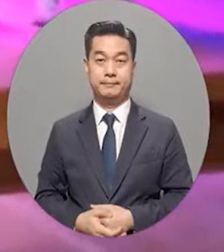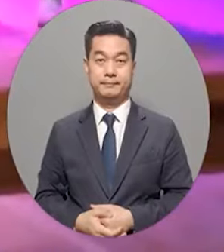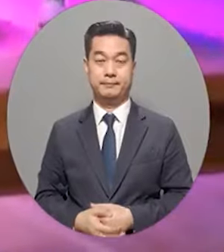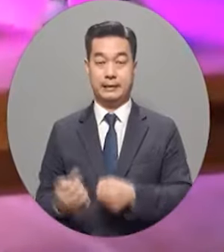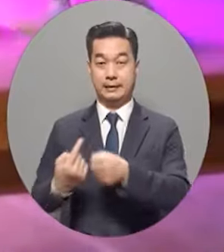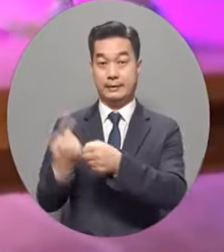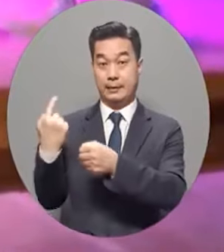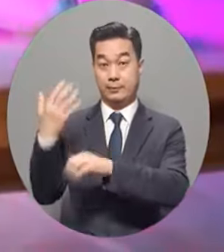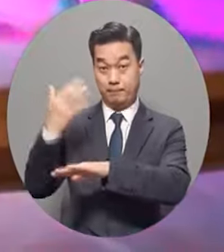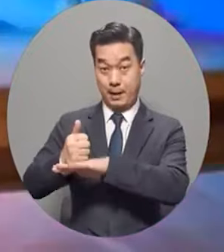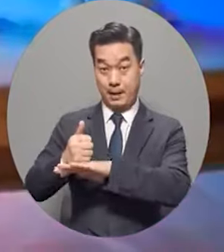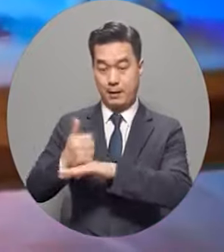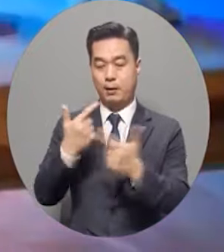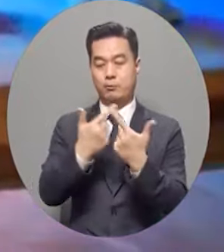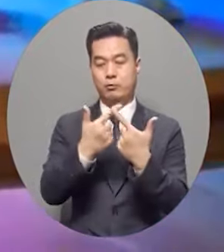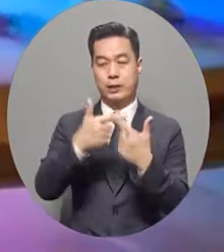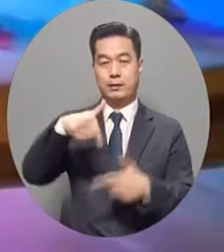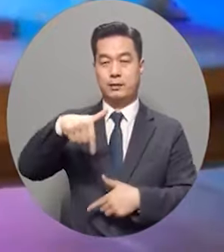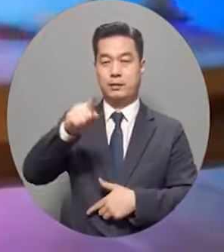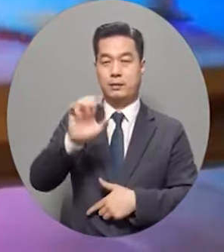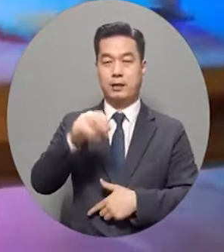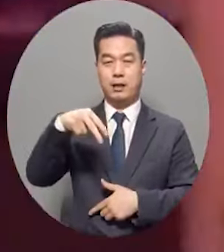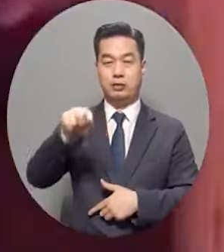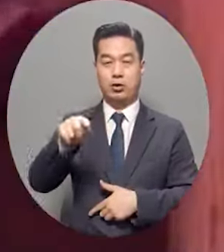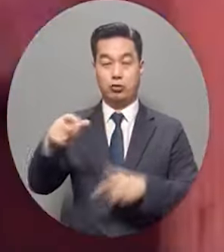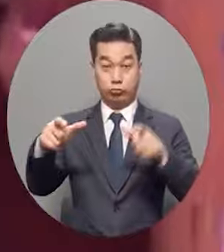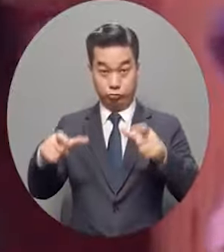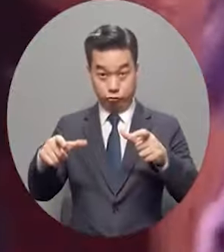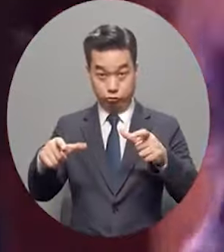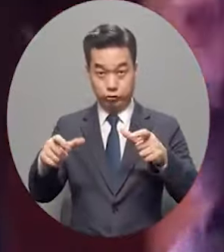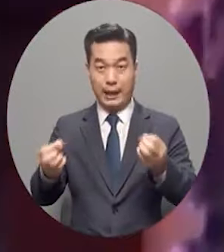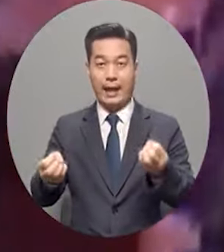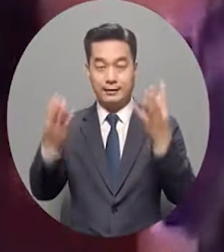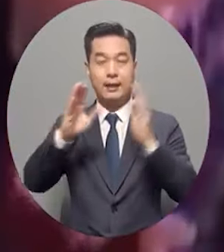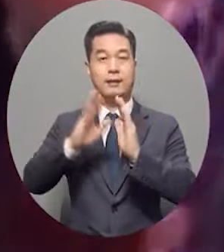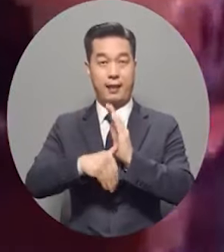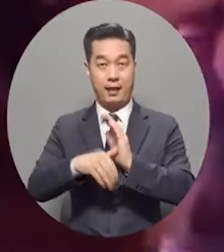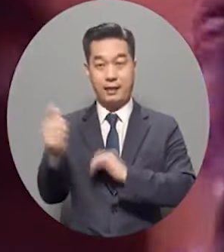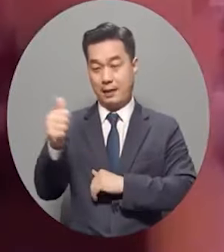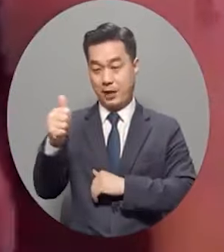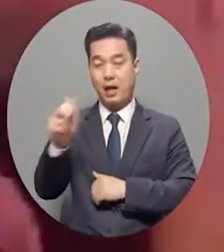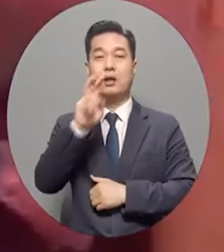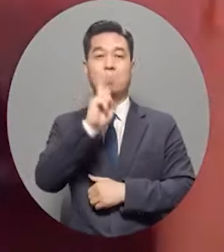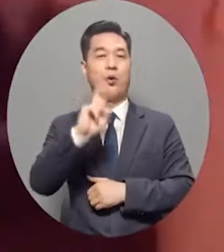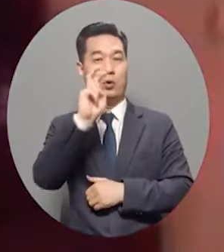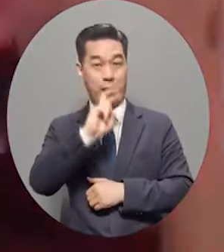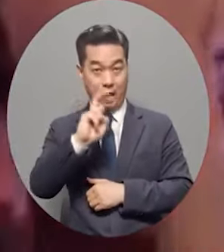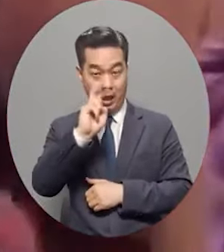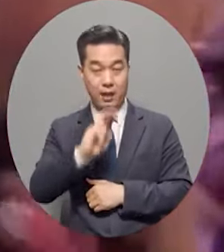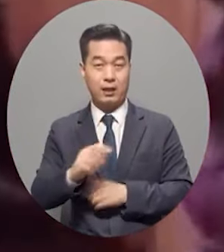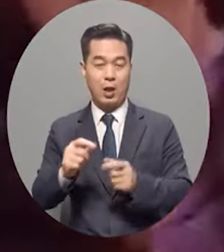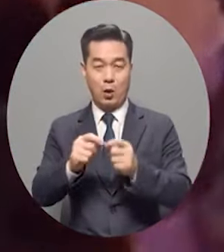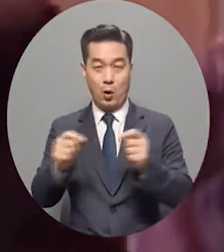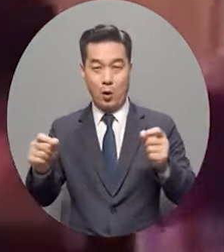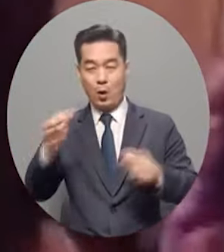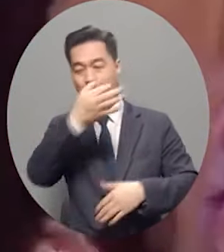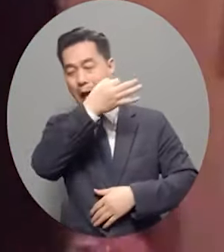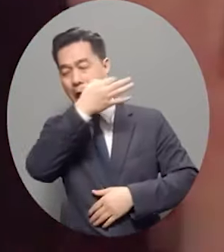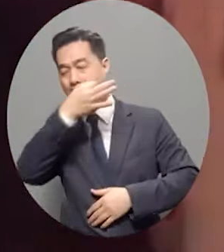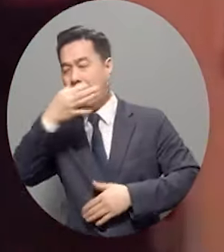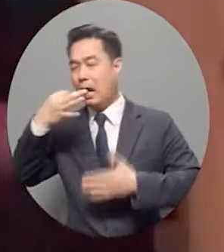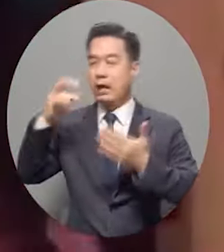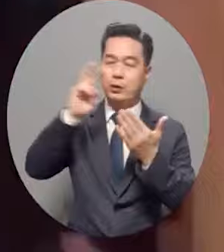지난해 말 부산 강서구의 행사장. 한 남성이 무대에 올라 노래를 부릅니다. 한참 흥에 취해 노래를